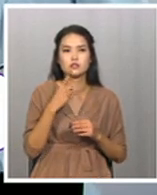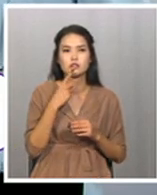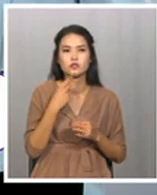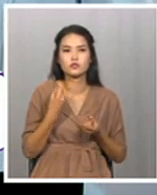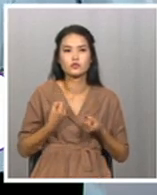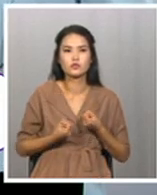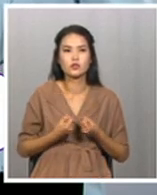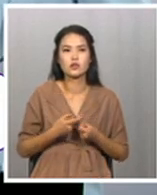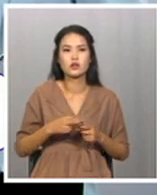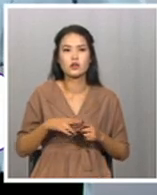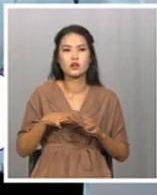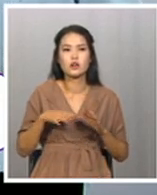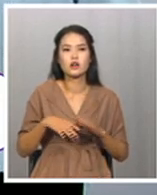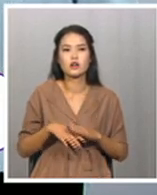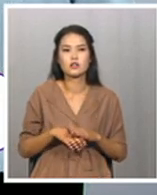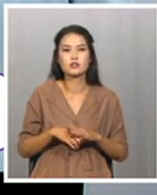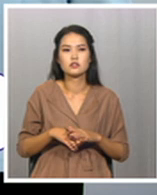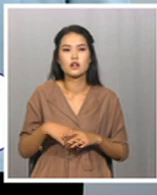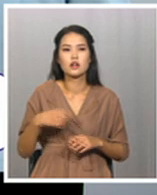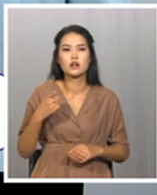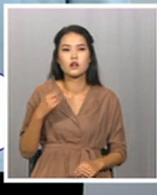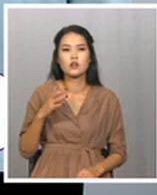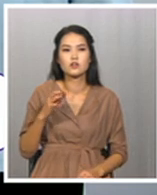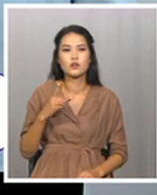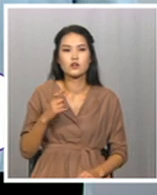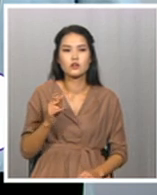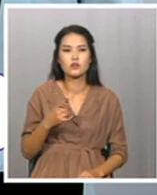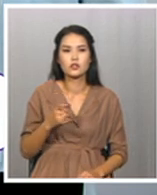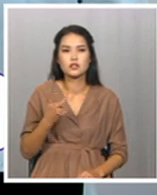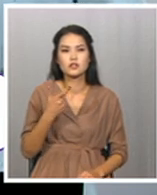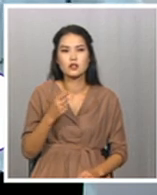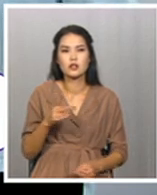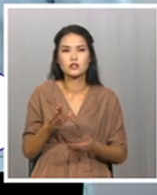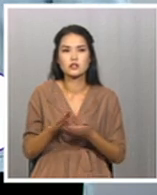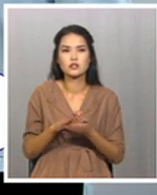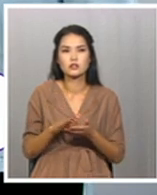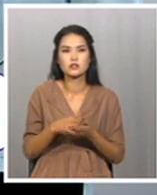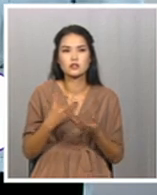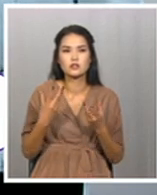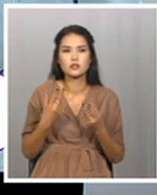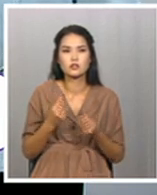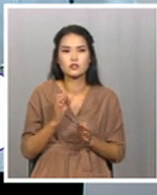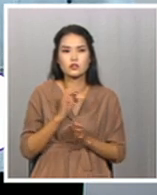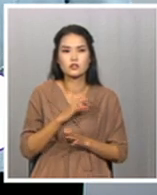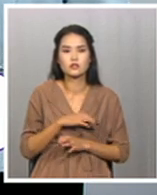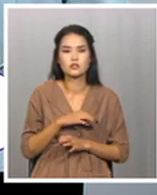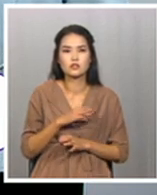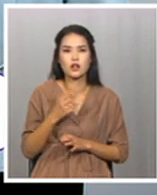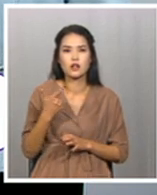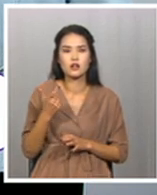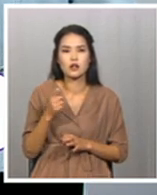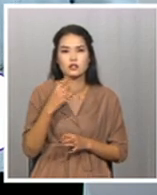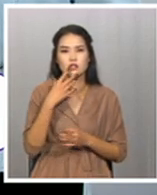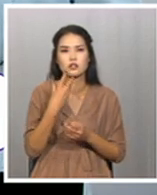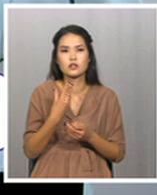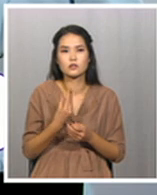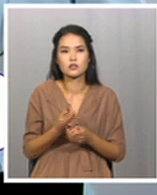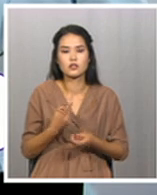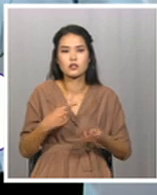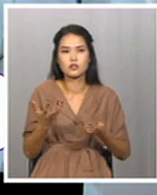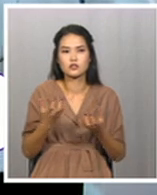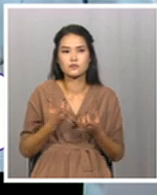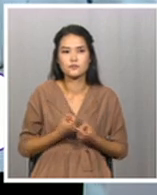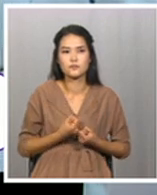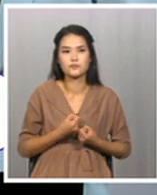Олар қасиеттеріне байланысты газдарды кептіру мақсатында қолданылады. Яғни, газдарды өзіне оңай тартып алатын болғандықтан